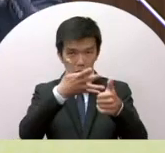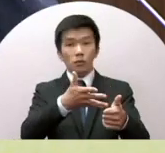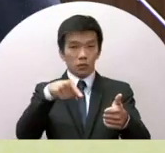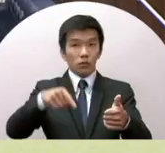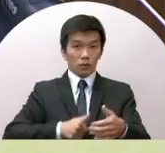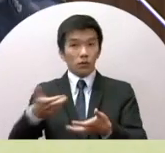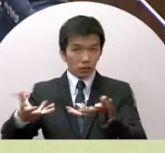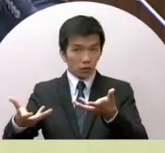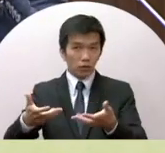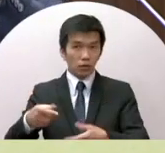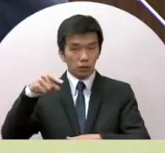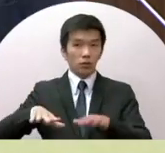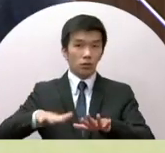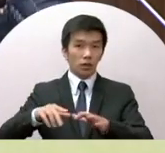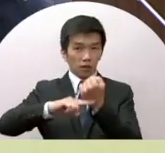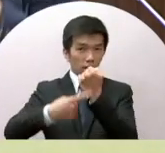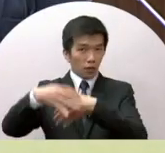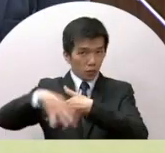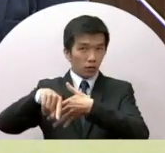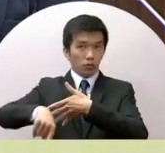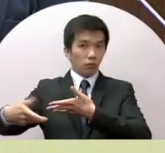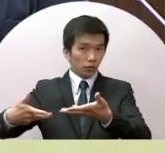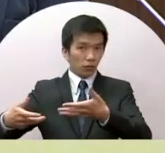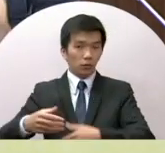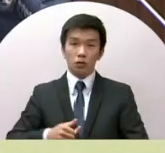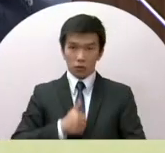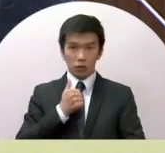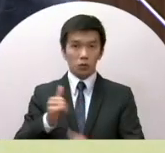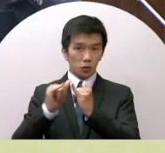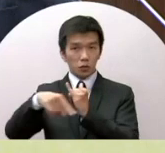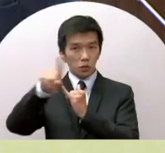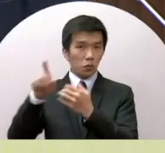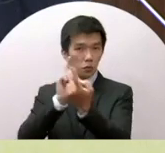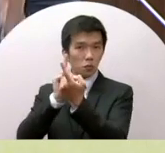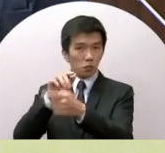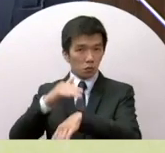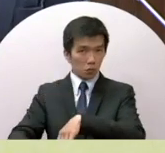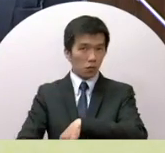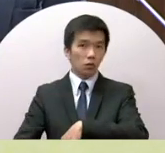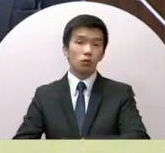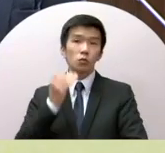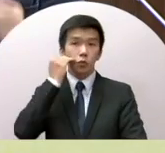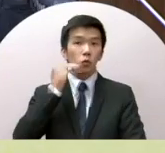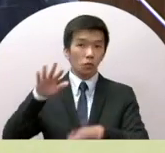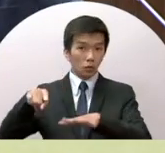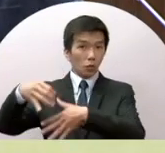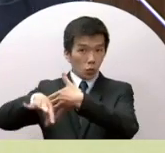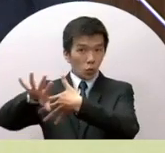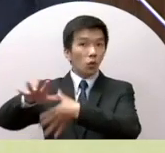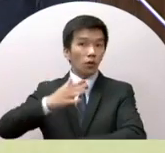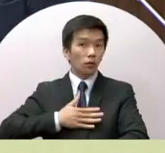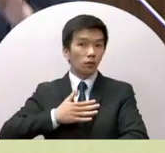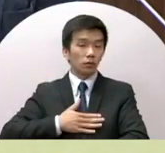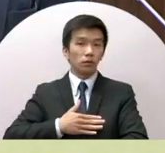哦， 不足， 那是不足的部分。所以现实状况我们是会遇到的。所以我今天就是说，如果我们有这样的一个缺失，那我们